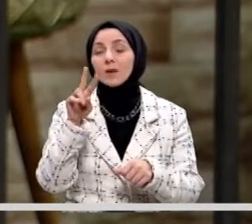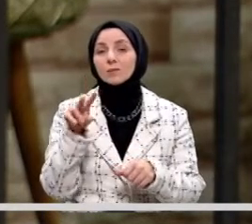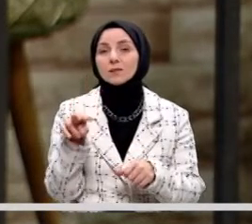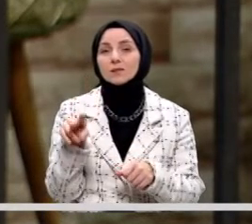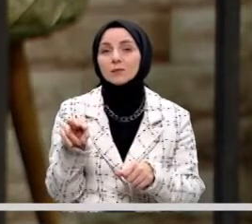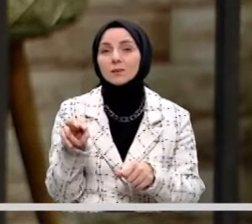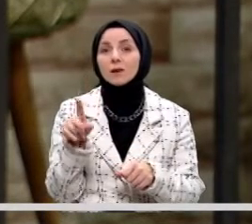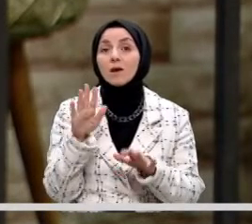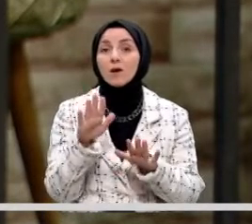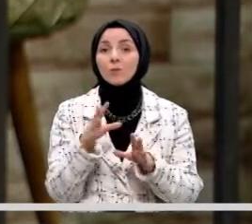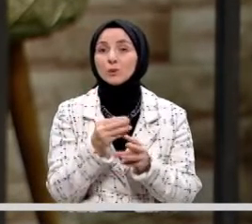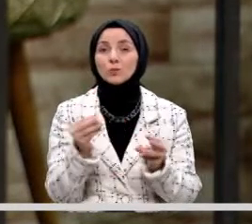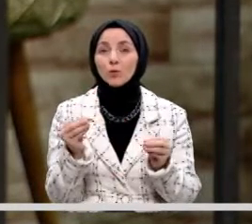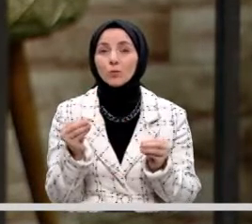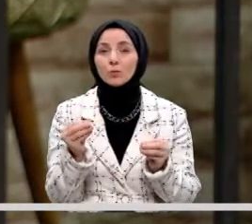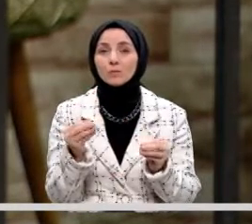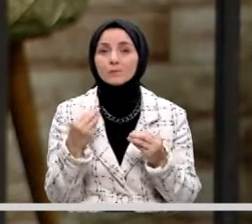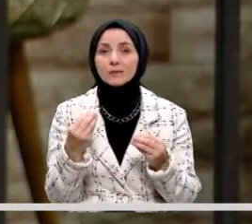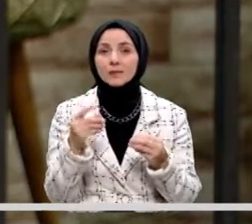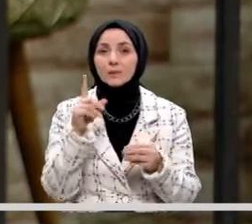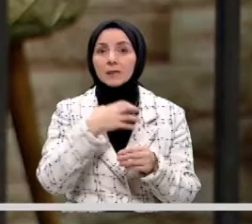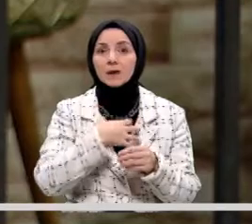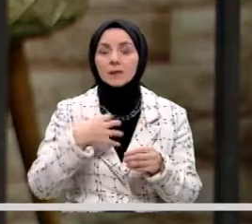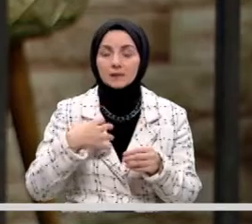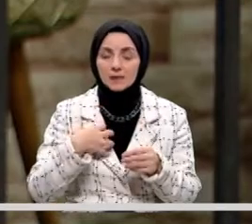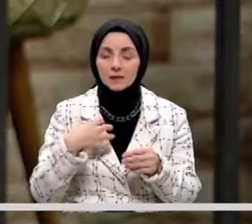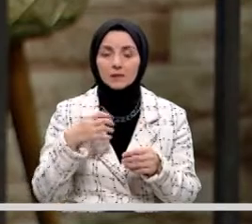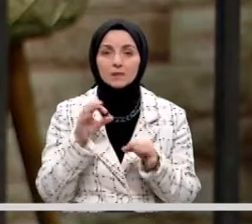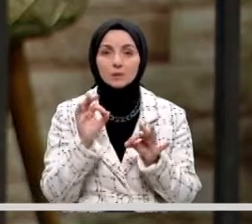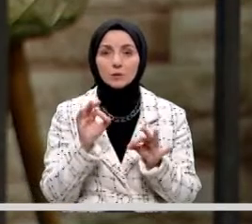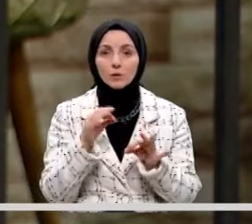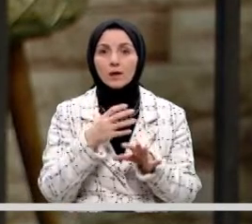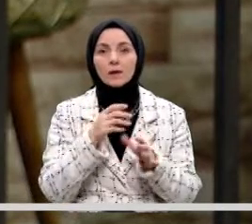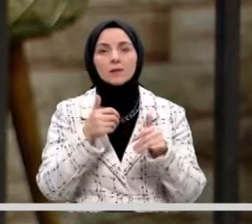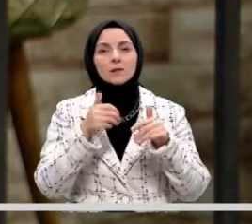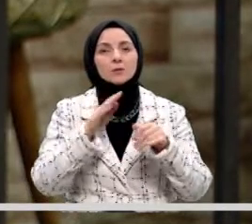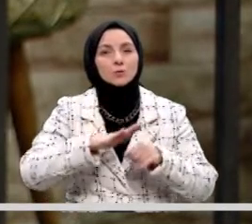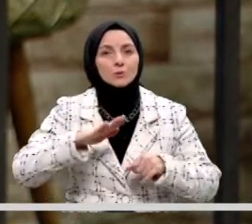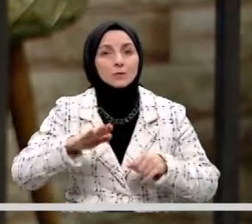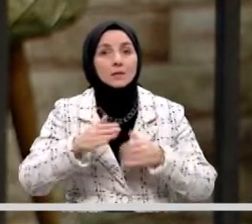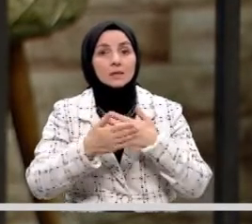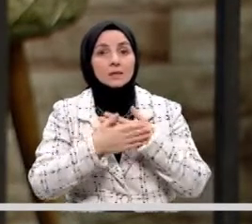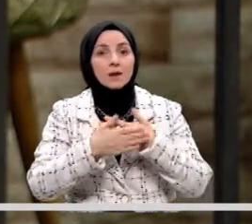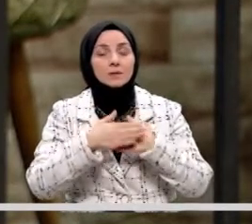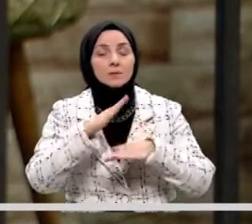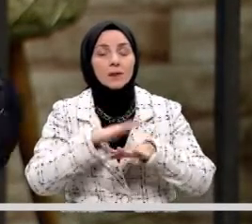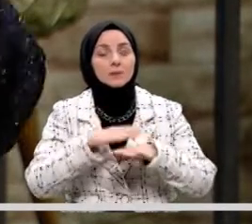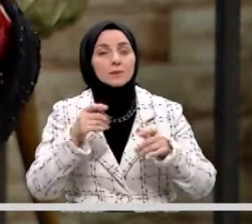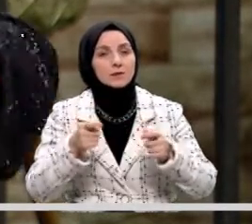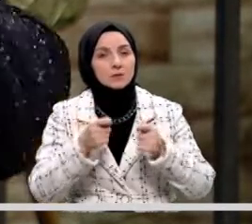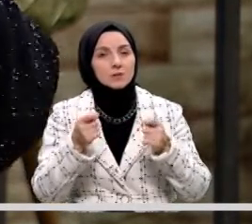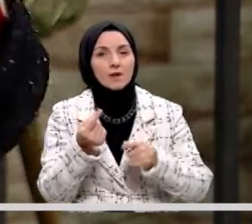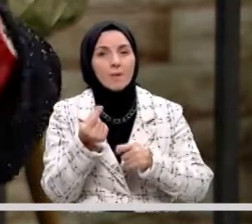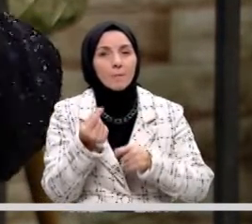ama çok iyi bir anne şu anlamda iyi bir anne Hani evlatlarını yardım etmeye çok çalışan biraz böyle